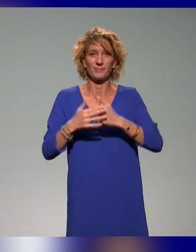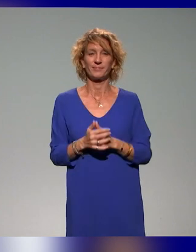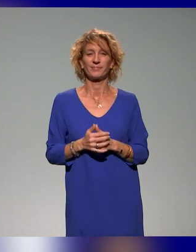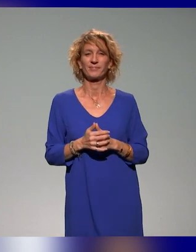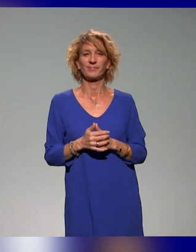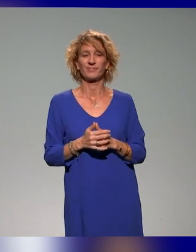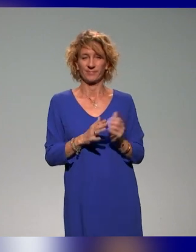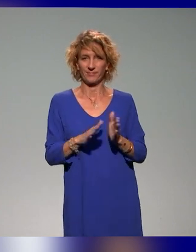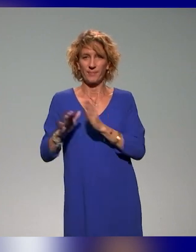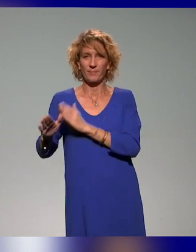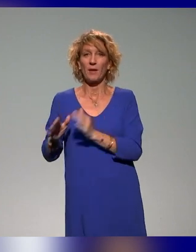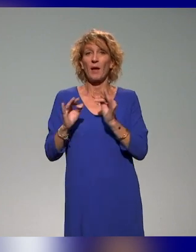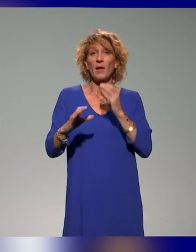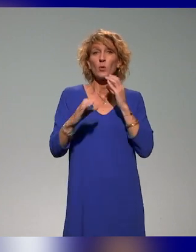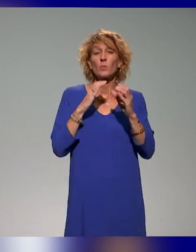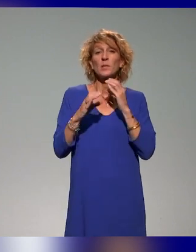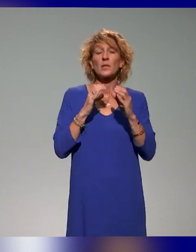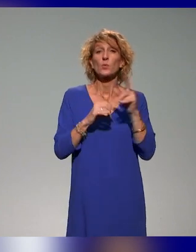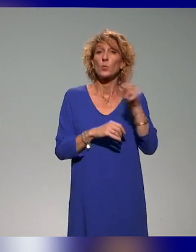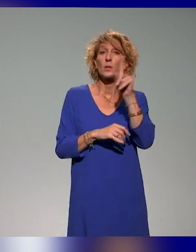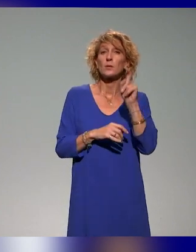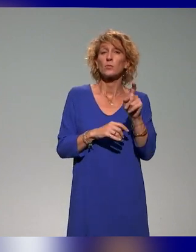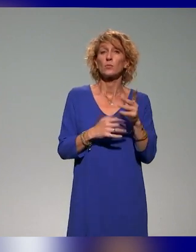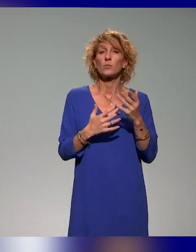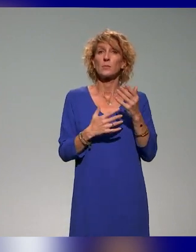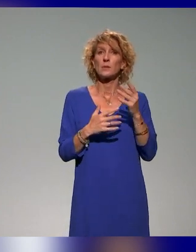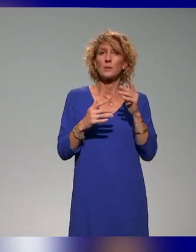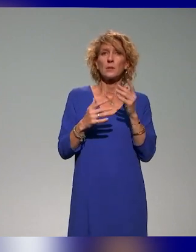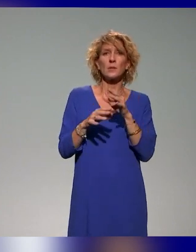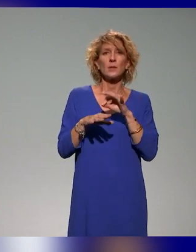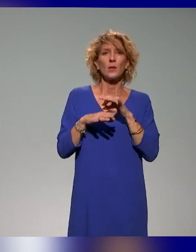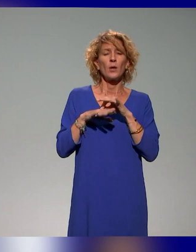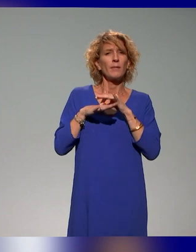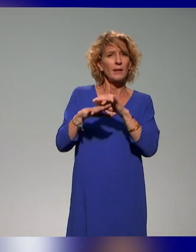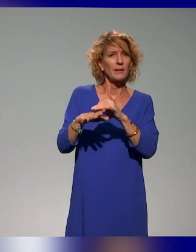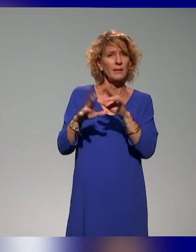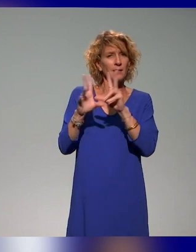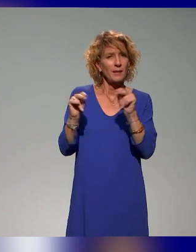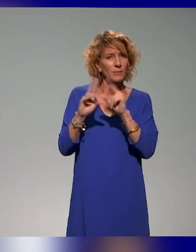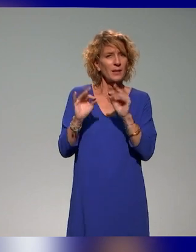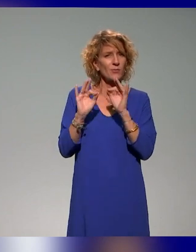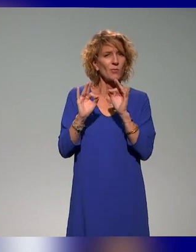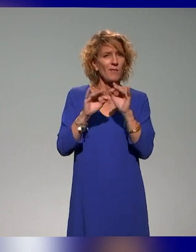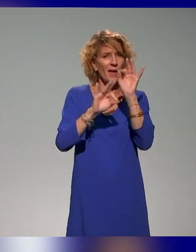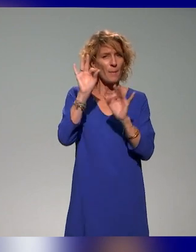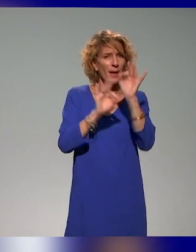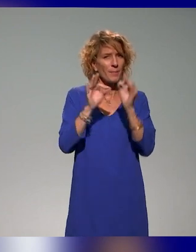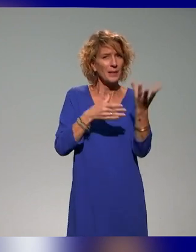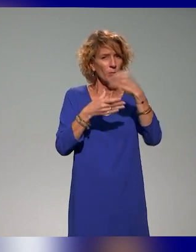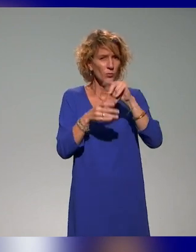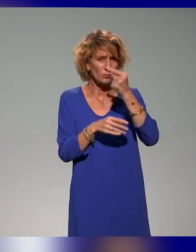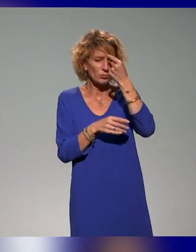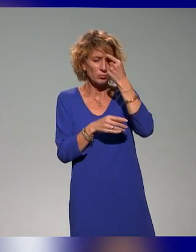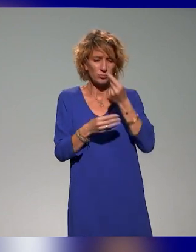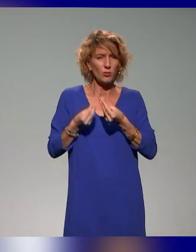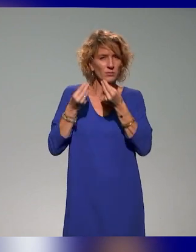concerne la communication, j'ai une autre personne qui demande si on aurait un guide pour orienter sur les paramètres à prendre en compte pour une bonne accessibilité